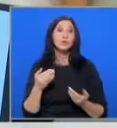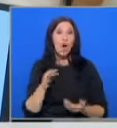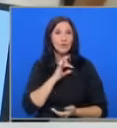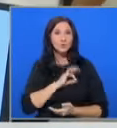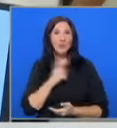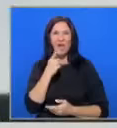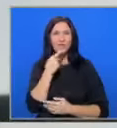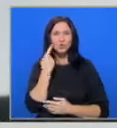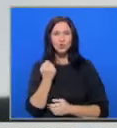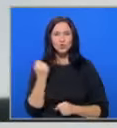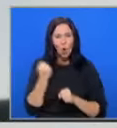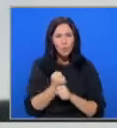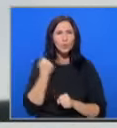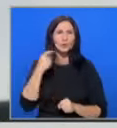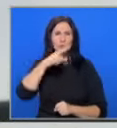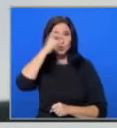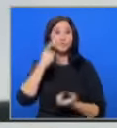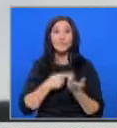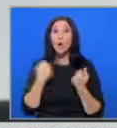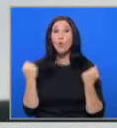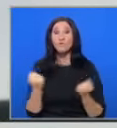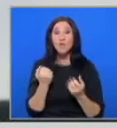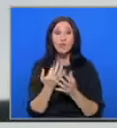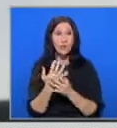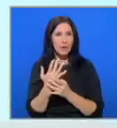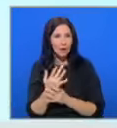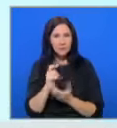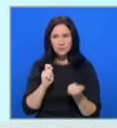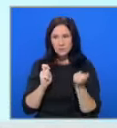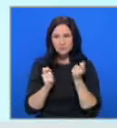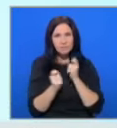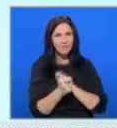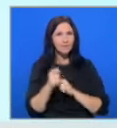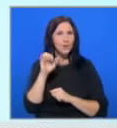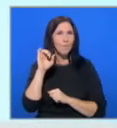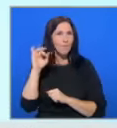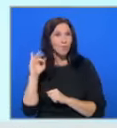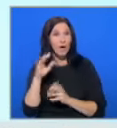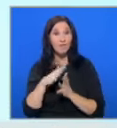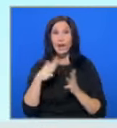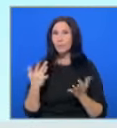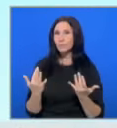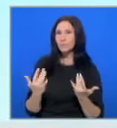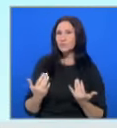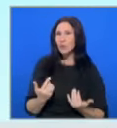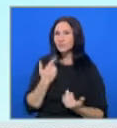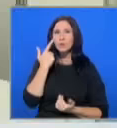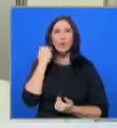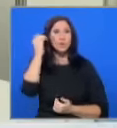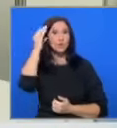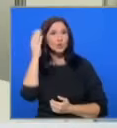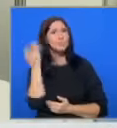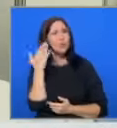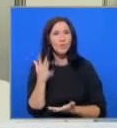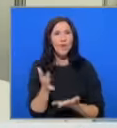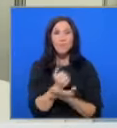от едногодишен упорит труд. Всяко движение на ръката се трансформира в буква. Най-голямото предизвикателство за младите учени било